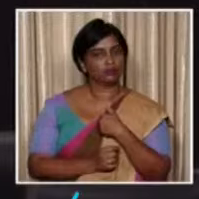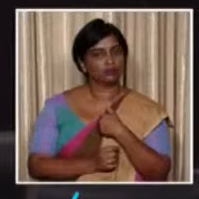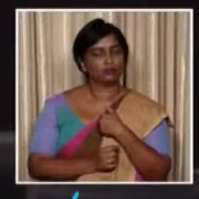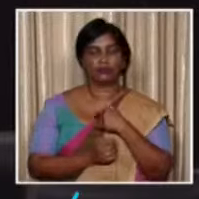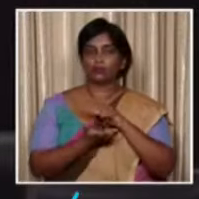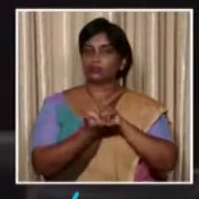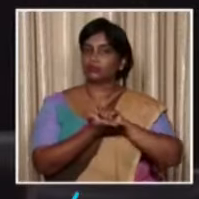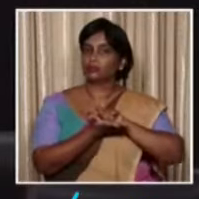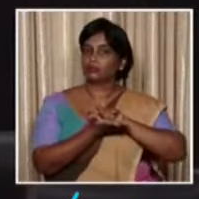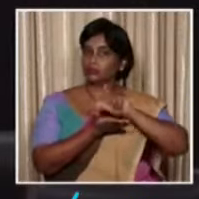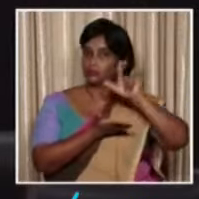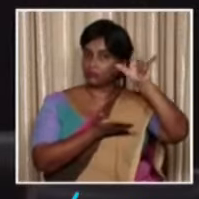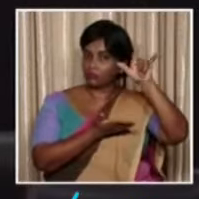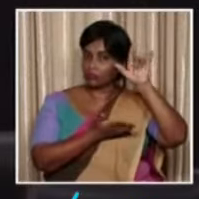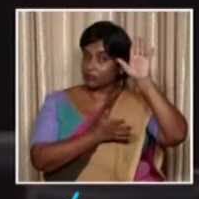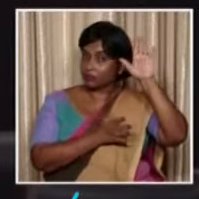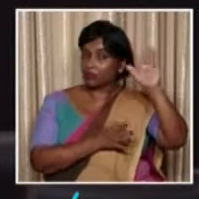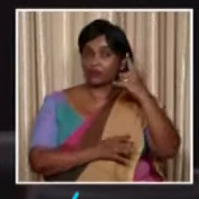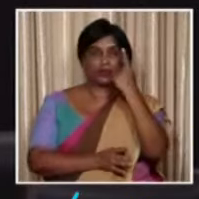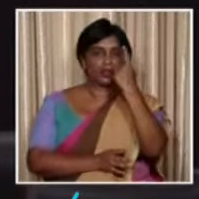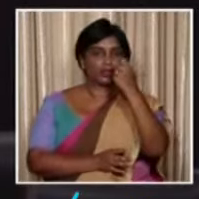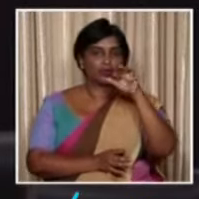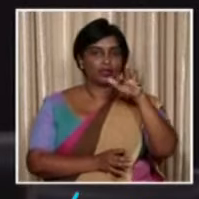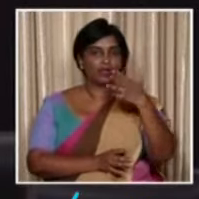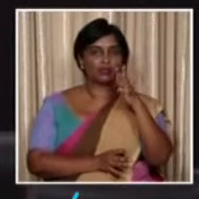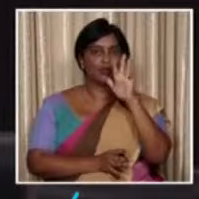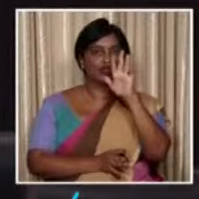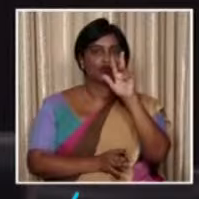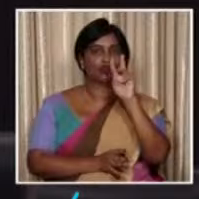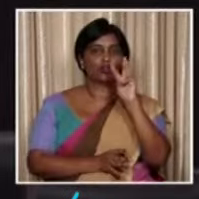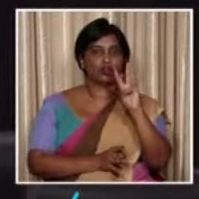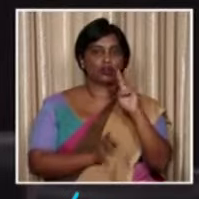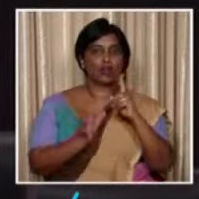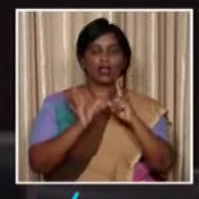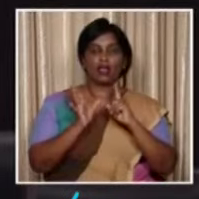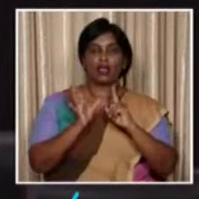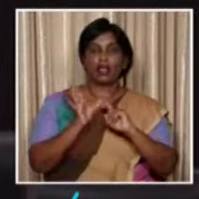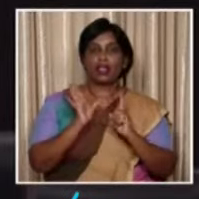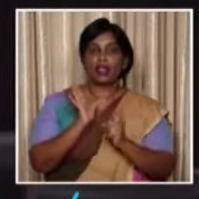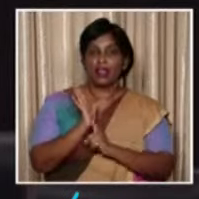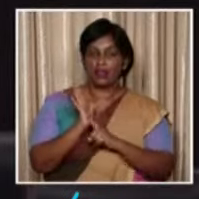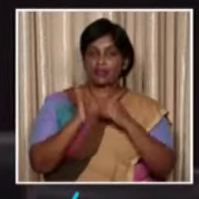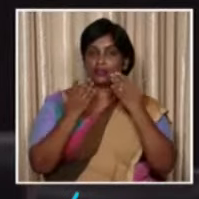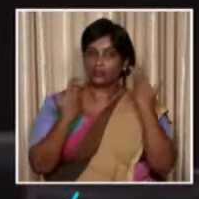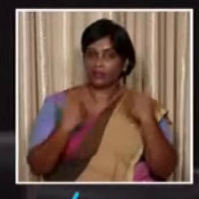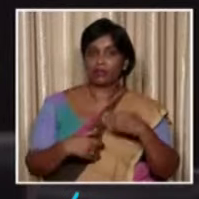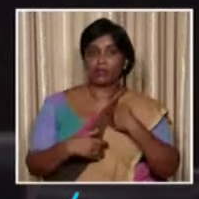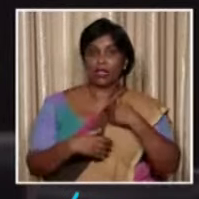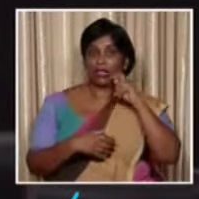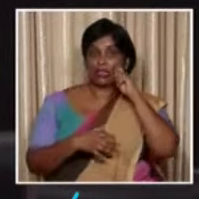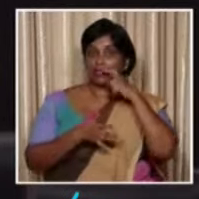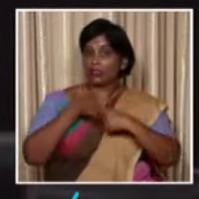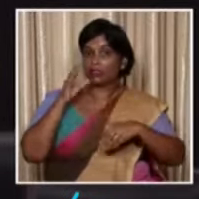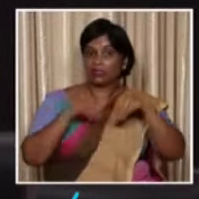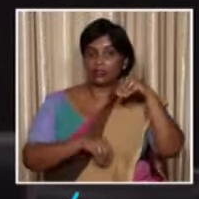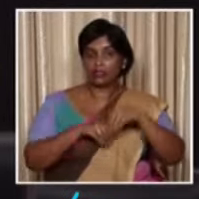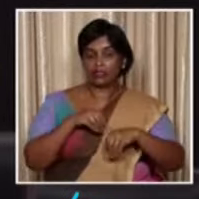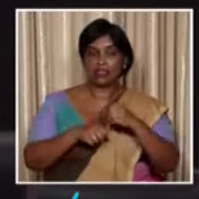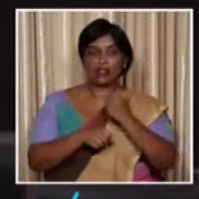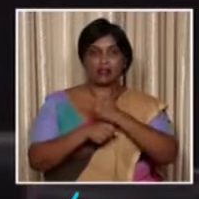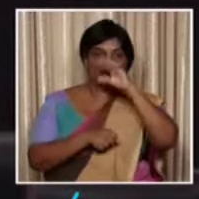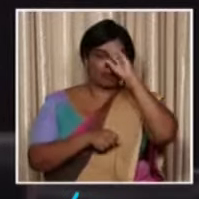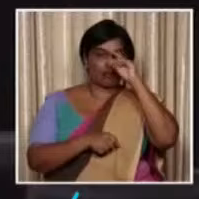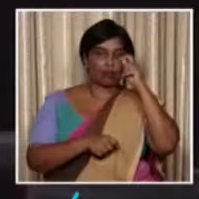विदेश गतवेन्नी एक समसी अणु तुने उसा स्पेल कर ला मगे ताता देशपालने करे गाम दिशा